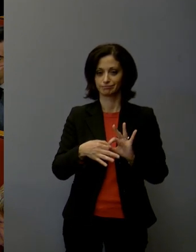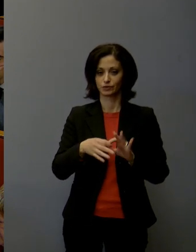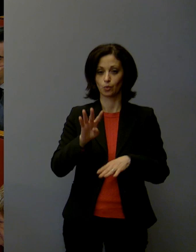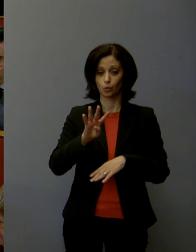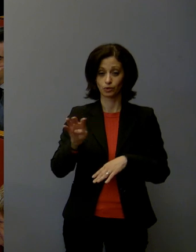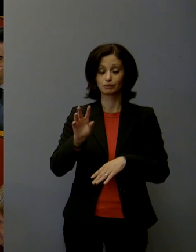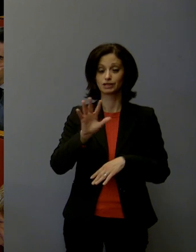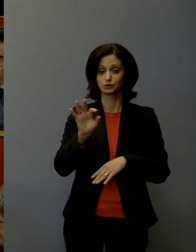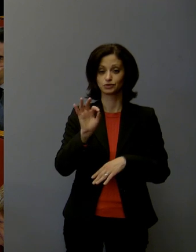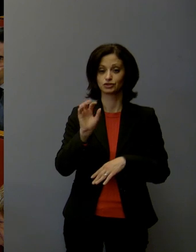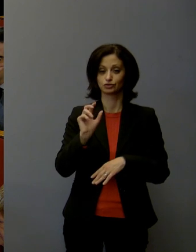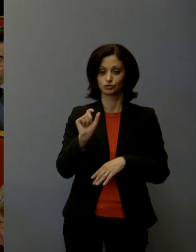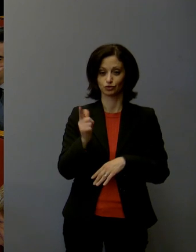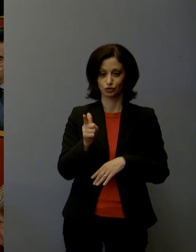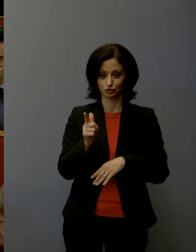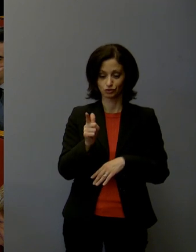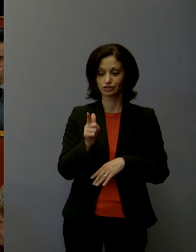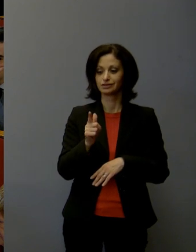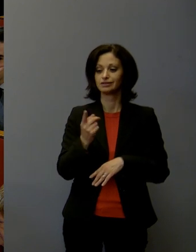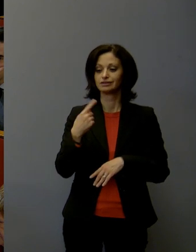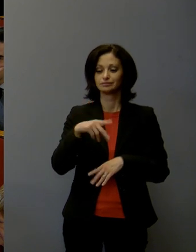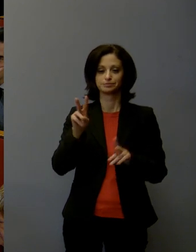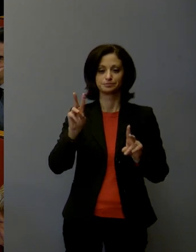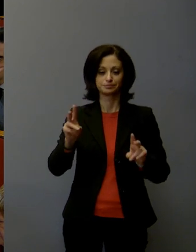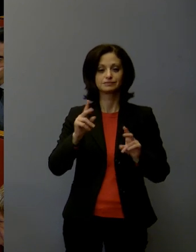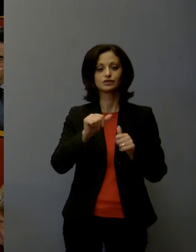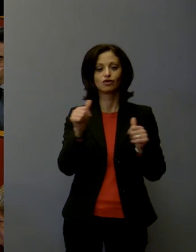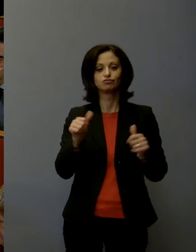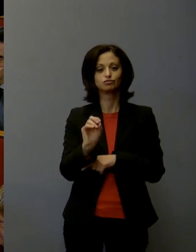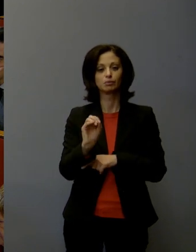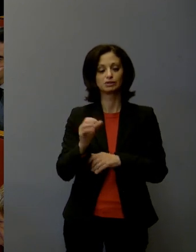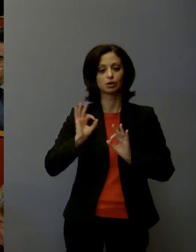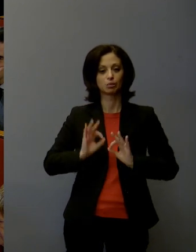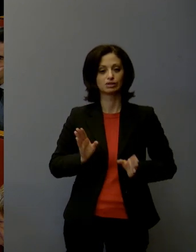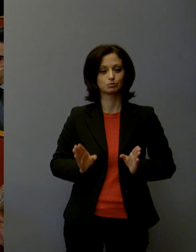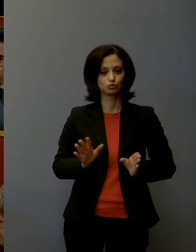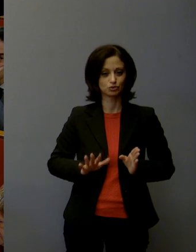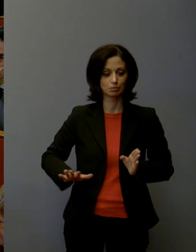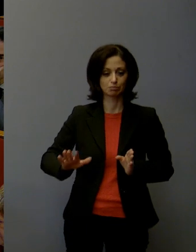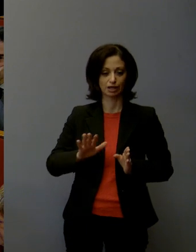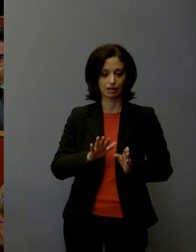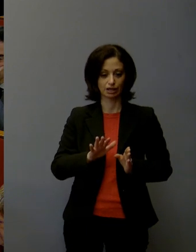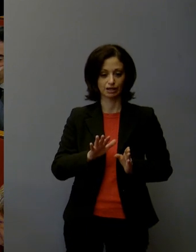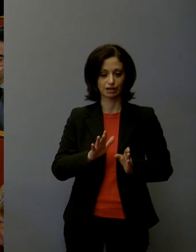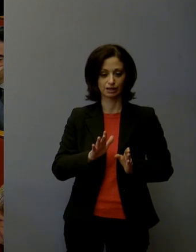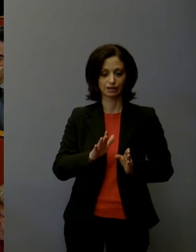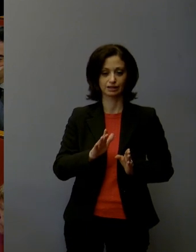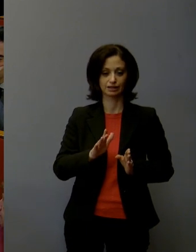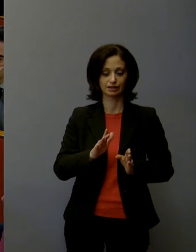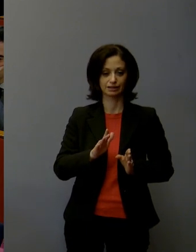4512 ed è relativo alla formazione della Polizia Municipale su mediazione sociale culturale